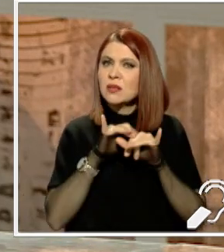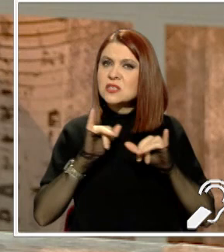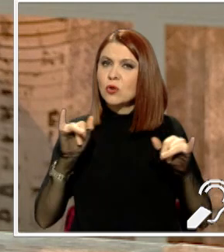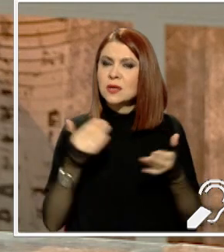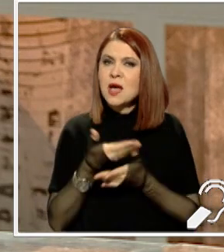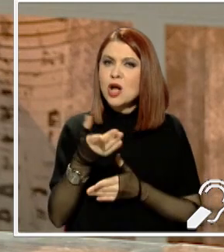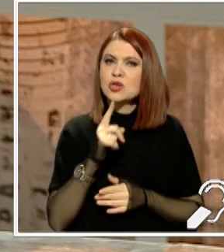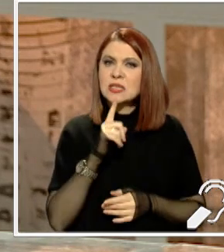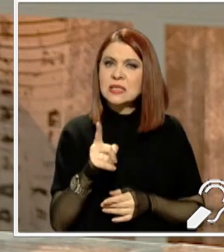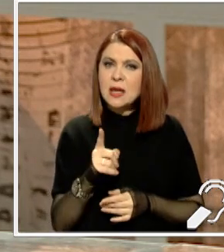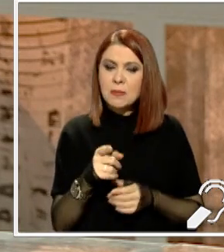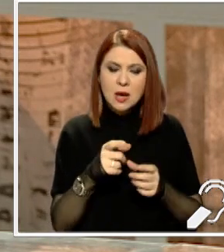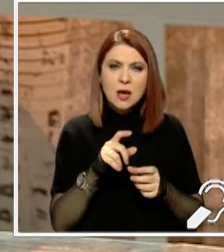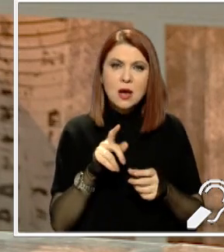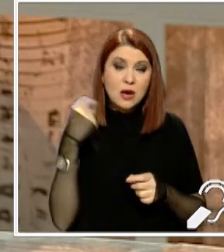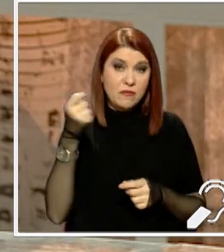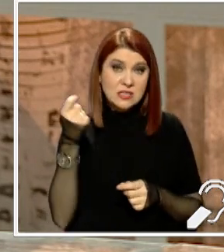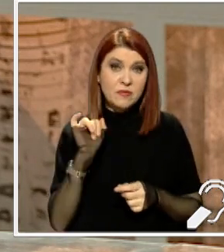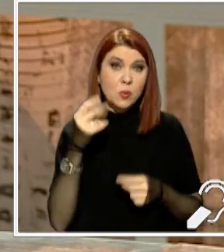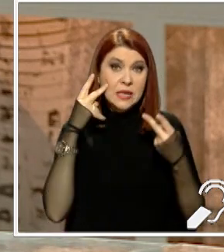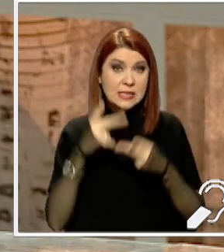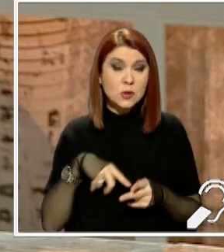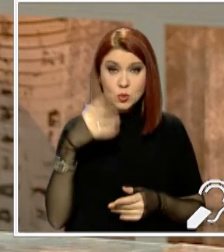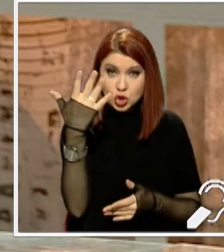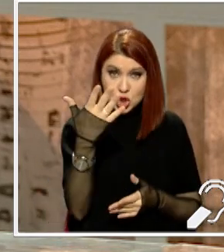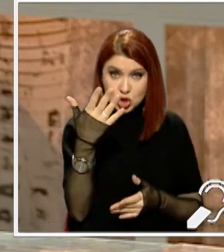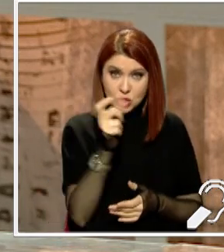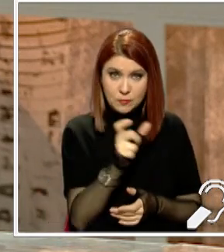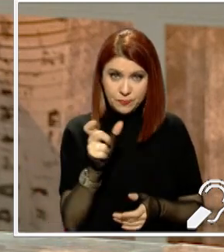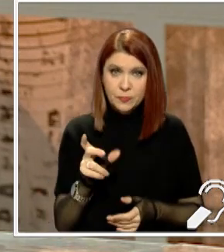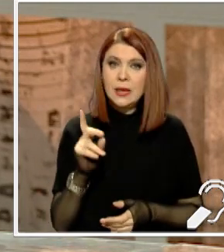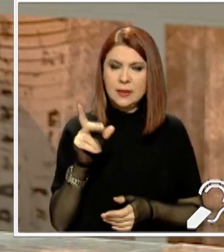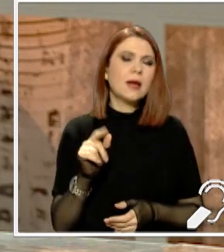dezvoltați această temă în secțiunile festivalului, care înțeleg că sunt 5 la număr.